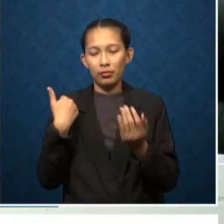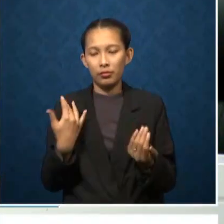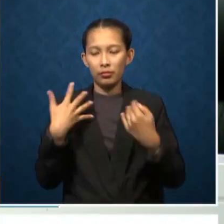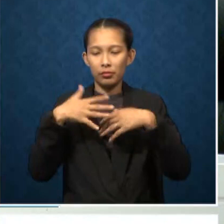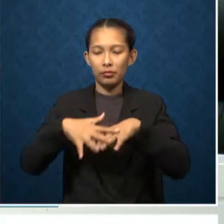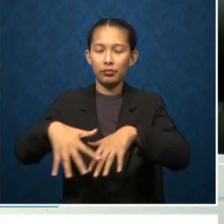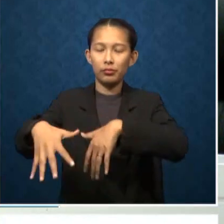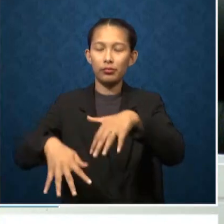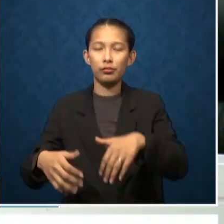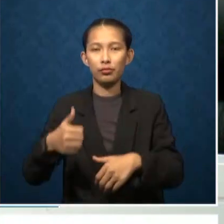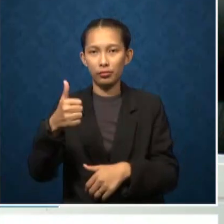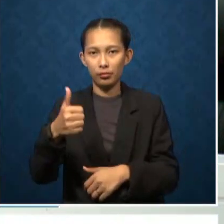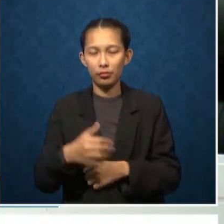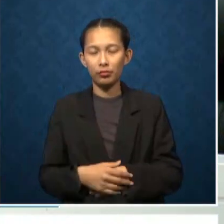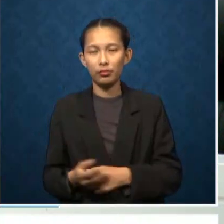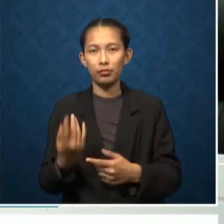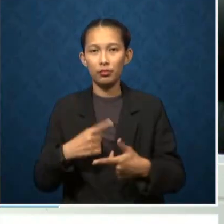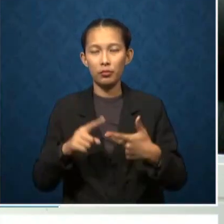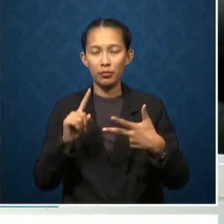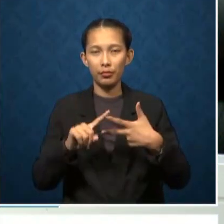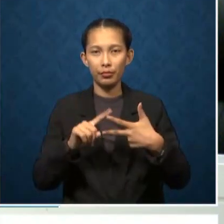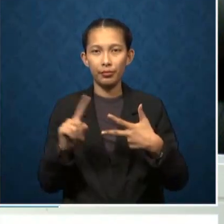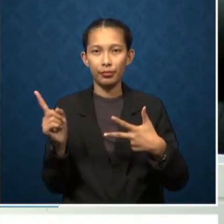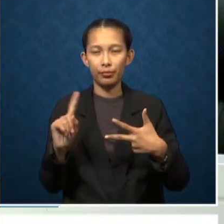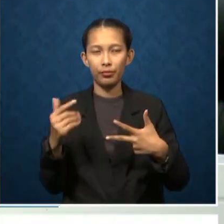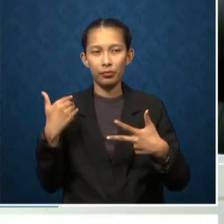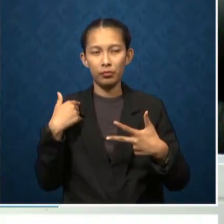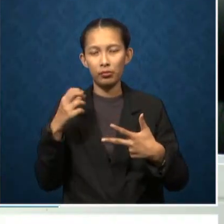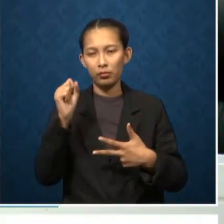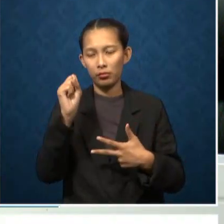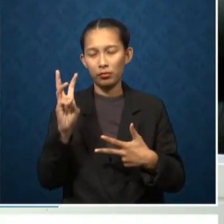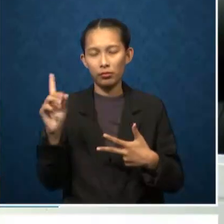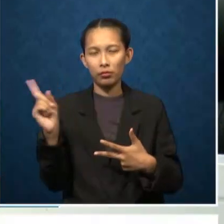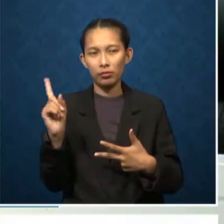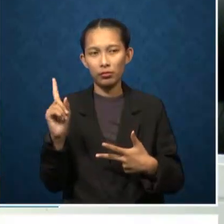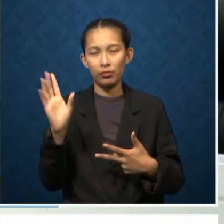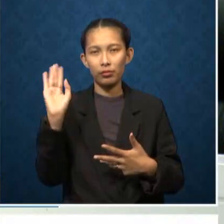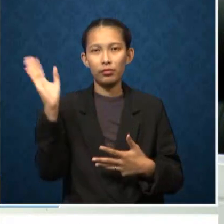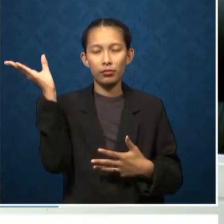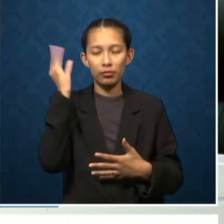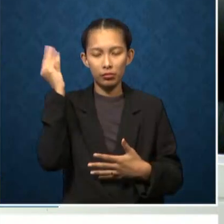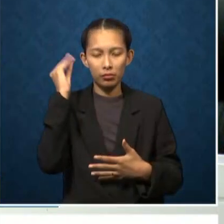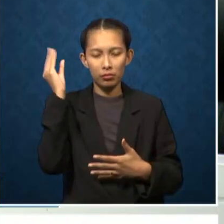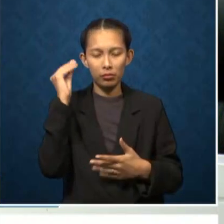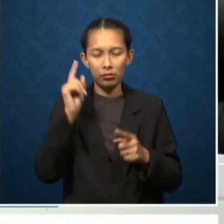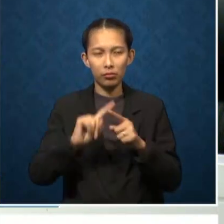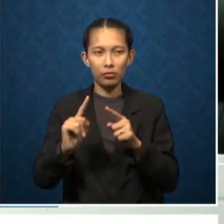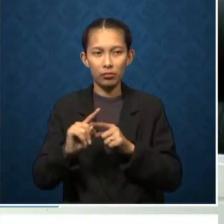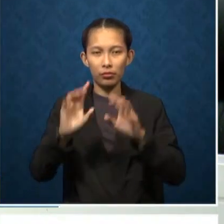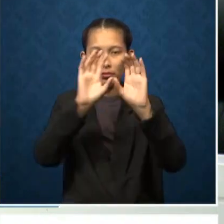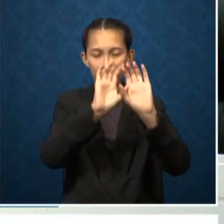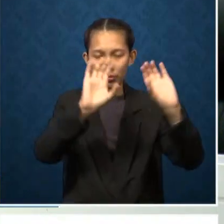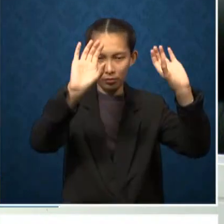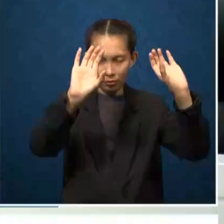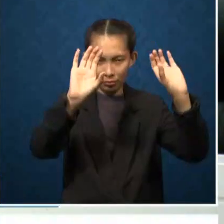างกว้างขวางเรื่องที่2เป็นประเด็นที่ท่านสมาชิกวุฒิสภาให้ความสำคัญเกี่ยวกับการรับฟังความเห็นทุกภาคส่วนไม่ว่าจะเป็นหน่วยงานราช